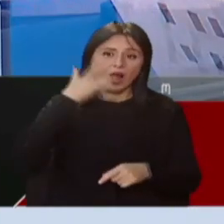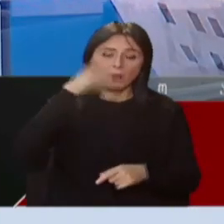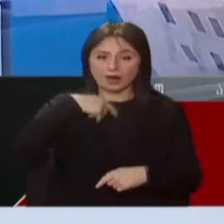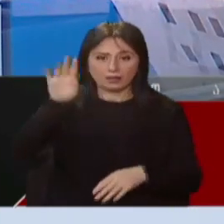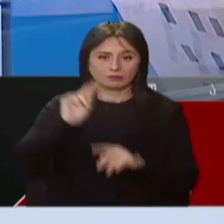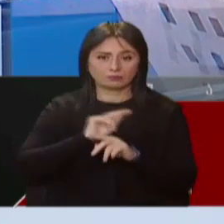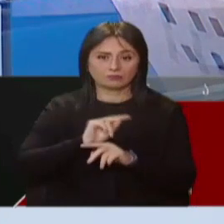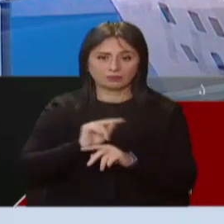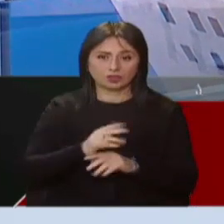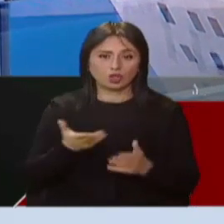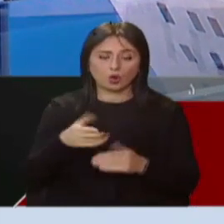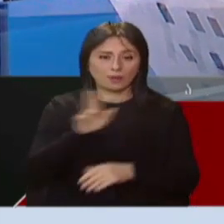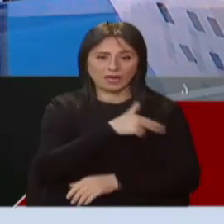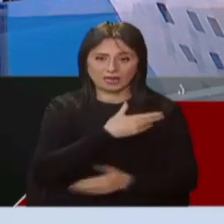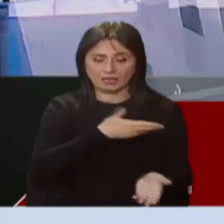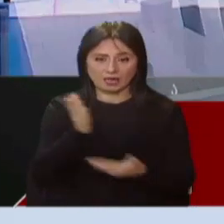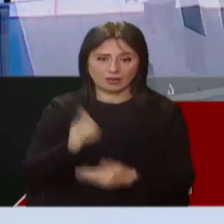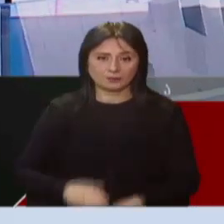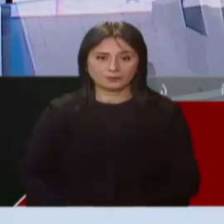și ertebuli ștata bis romeli me clinicași.